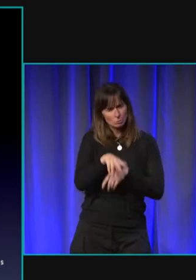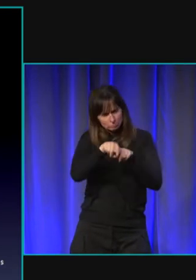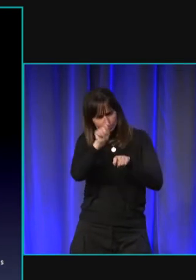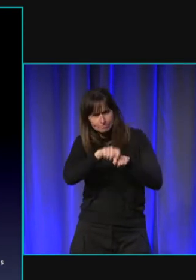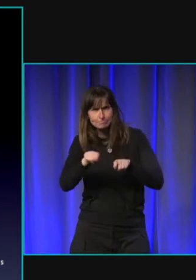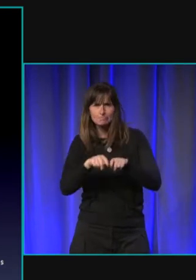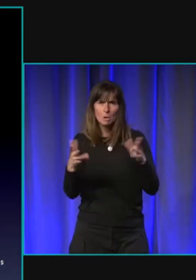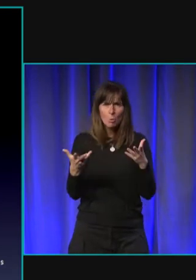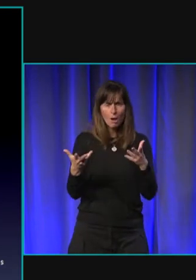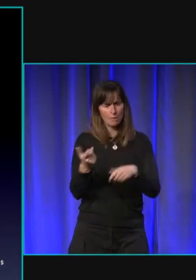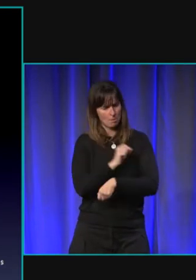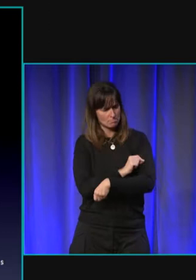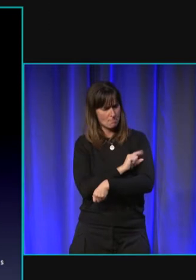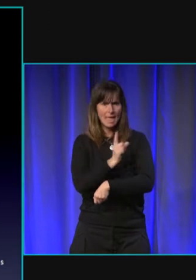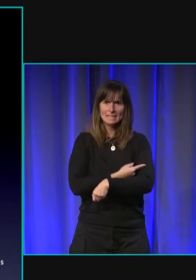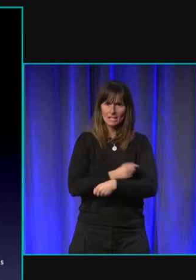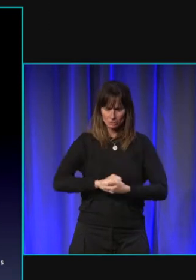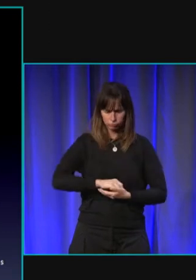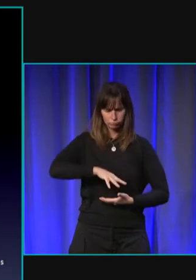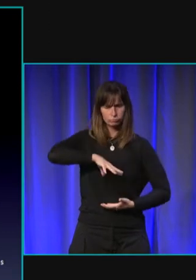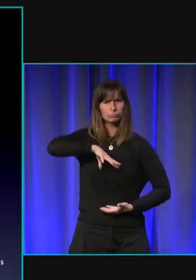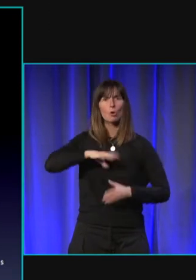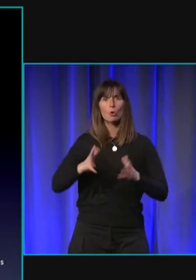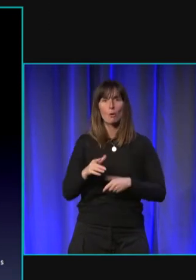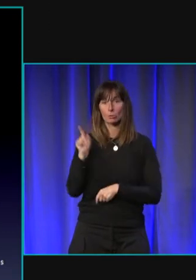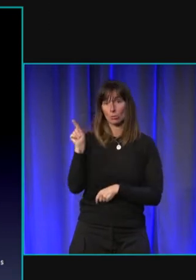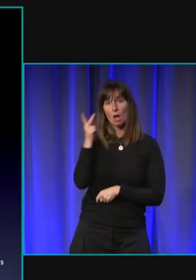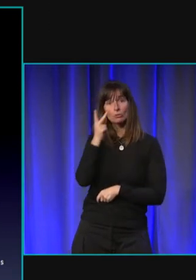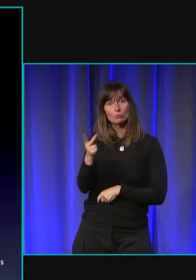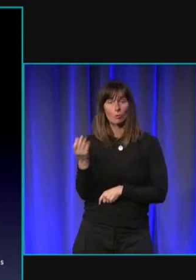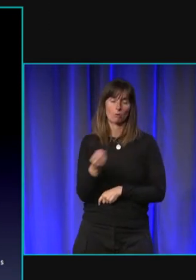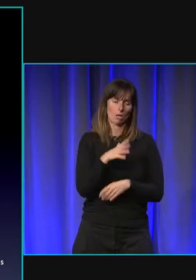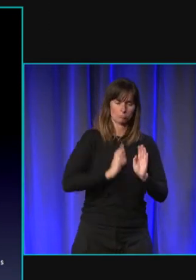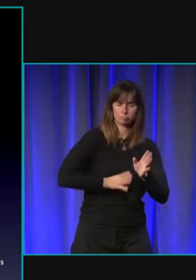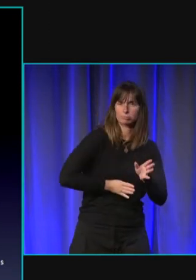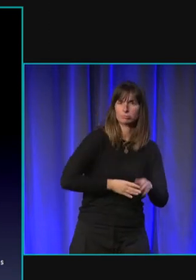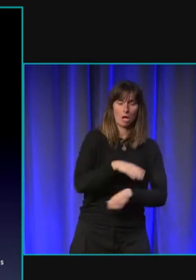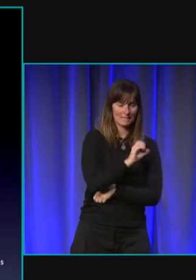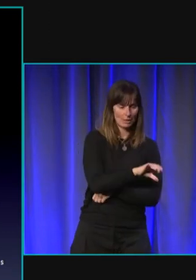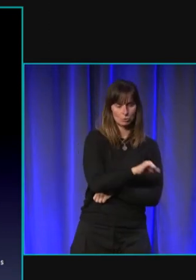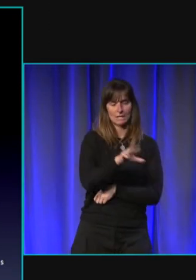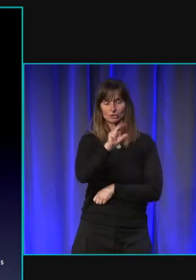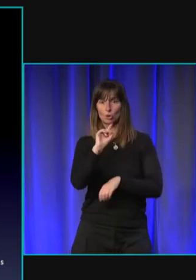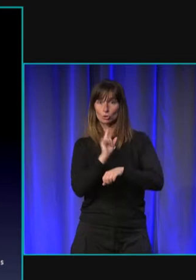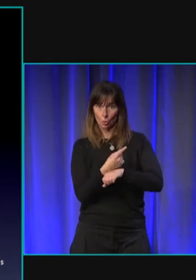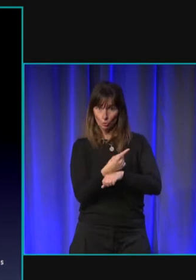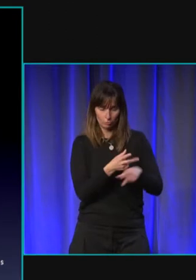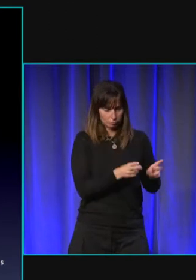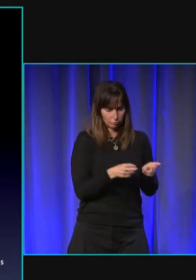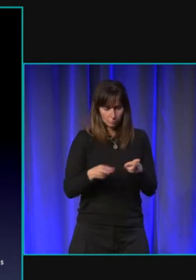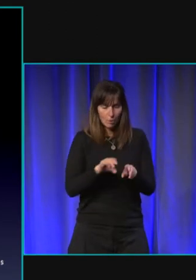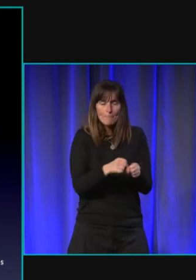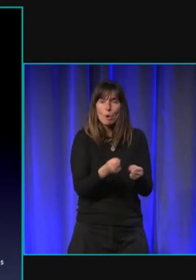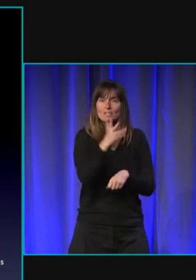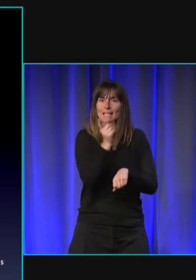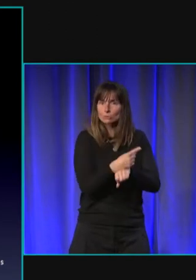du sprint. Donc ici, vous avez le temps du sprint de 0 à 30 secondes. On a fait des intervalles de 5 secondes. Et donc, on a regardé un petit